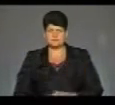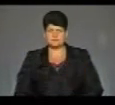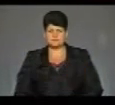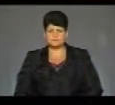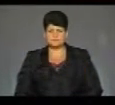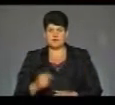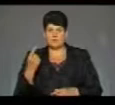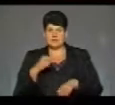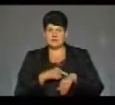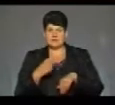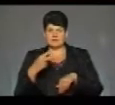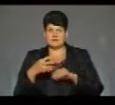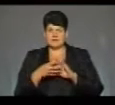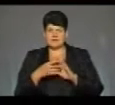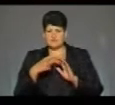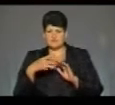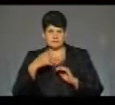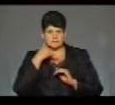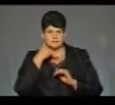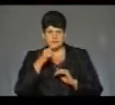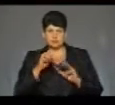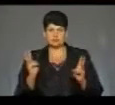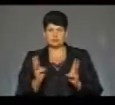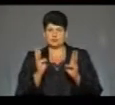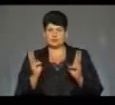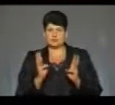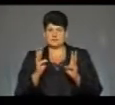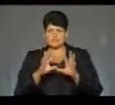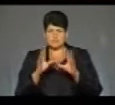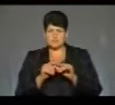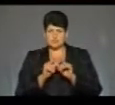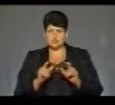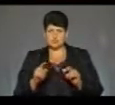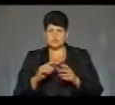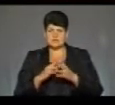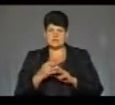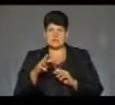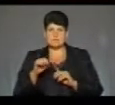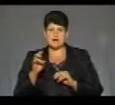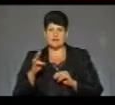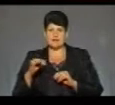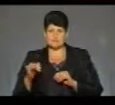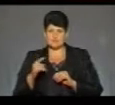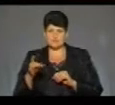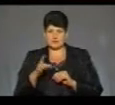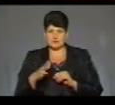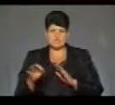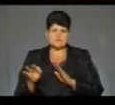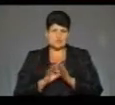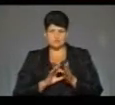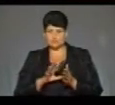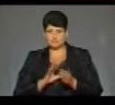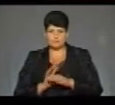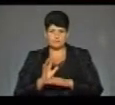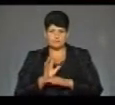першій годині 29 хвилин поступив виклик щодо пожежі в загальноосвітній школі села Манаїв Зборівського району. Відразу було